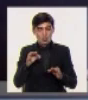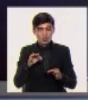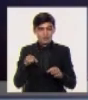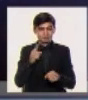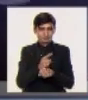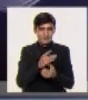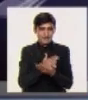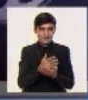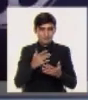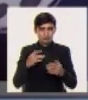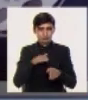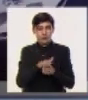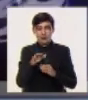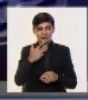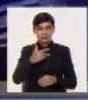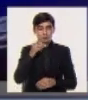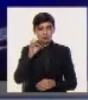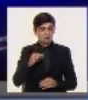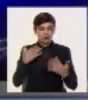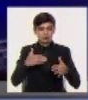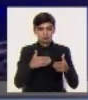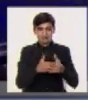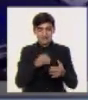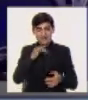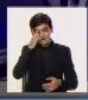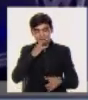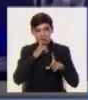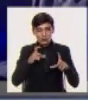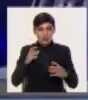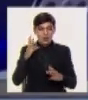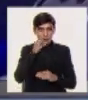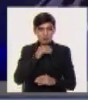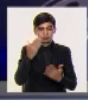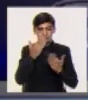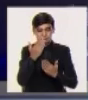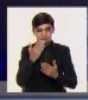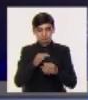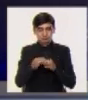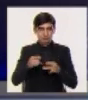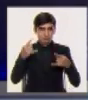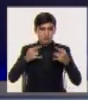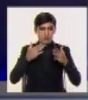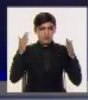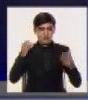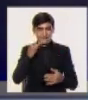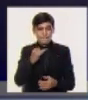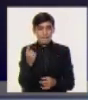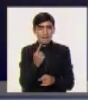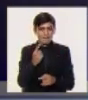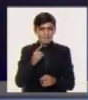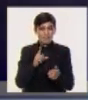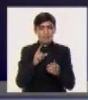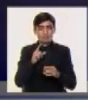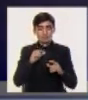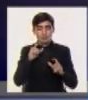условии заполняемости не более 30%. Таким образом, казахстанцы могут посмотреть фильмы на большом экране впервые с начала